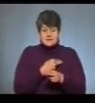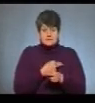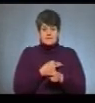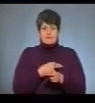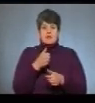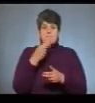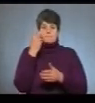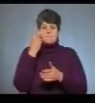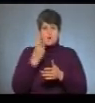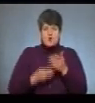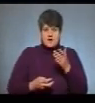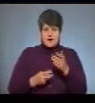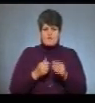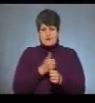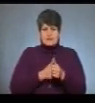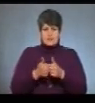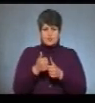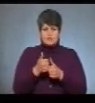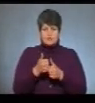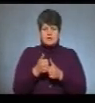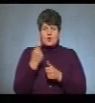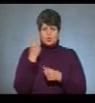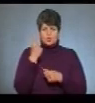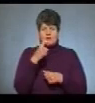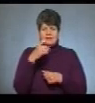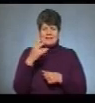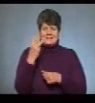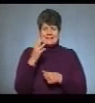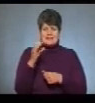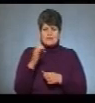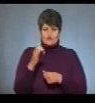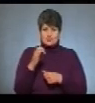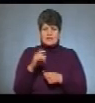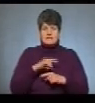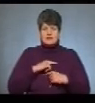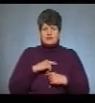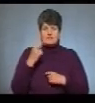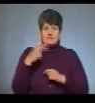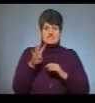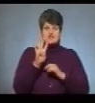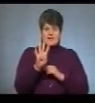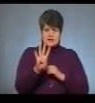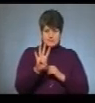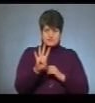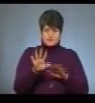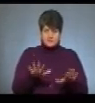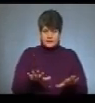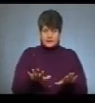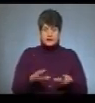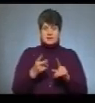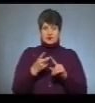гонки норвежцю Йоханнесу Тінгнесубо у 1 хвилину і 3 секунди і фінішував 24-м. На другому місці